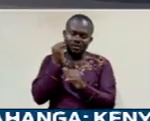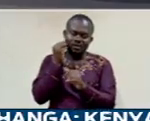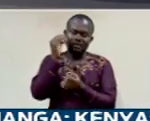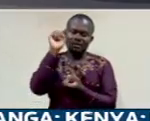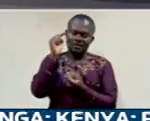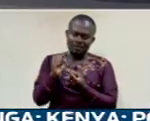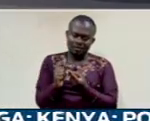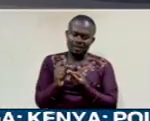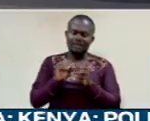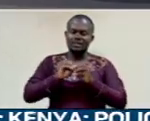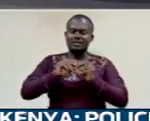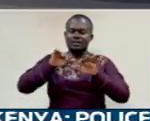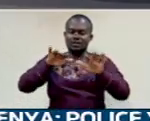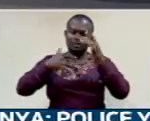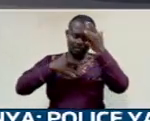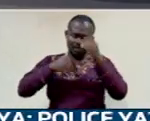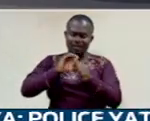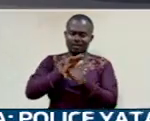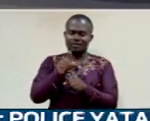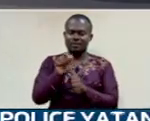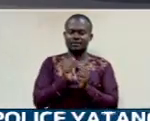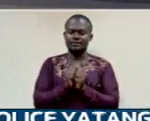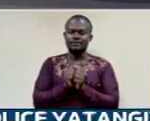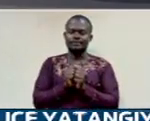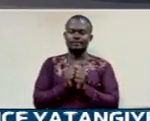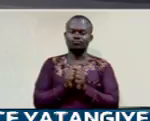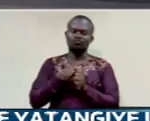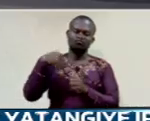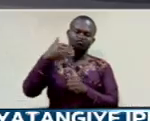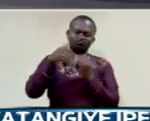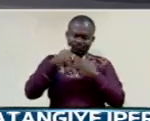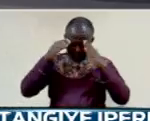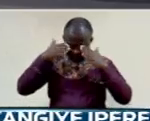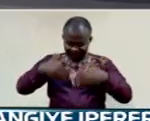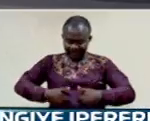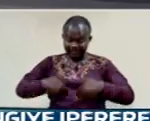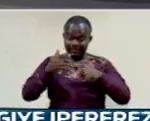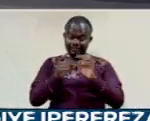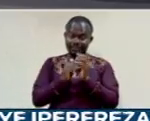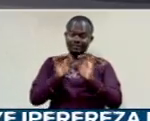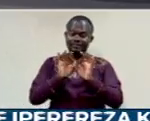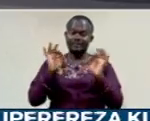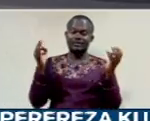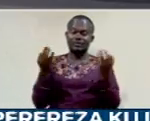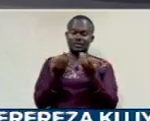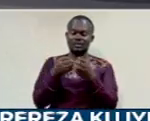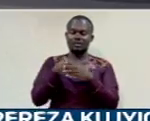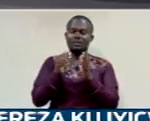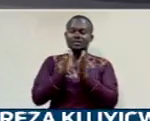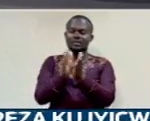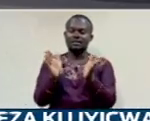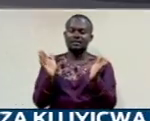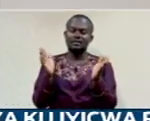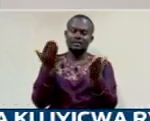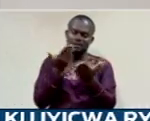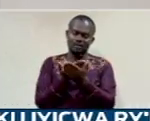bigabanya ikwirakwira ry'ubwandu bwa coronavirus twakomeje twibanda ku rubyiruko ariko koko ni umuryango muri rusange